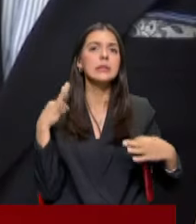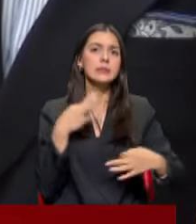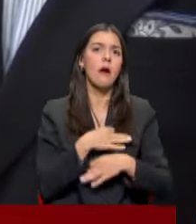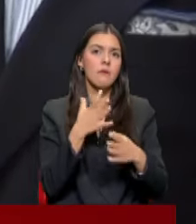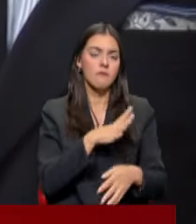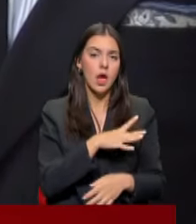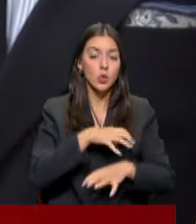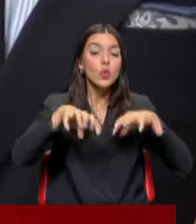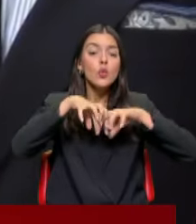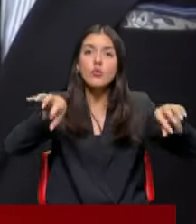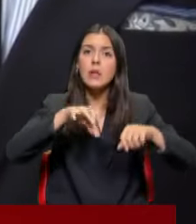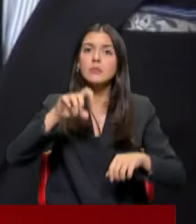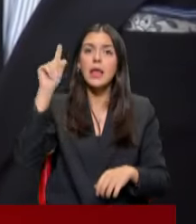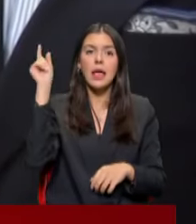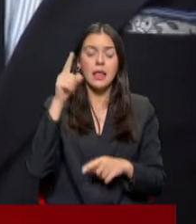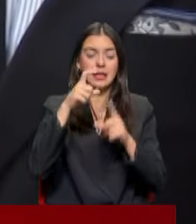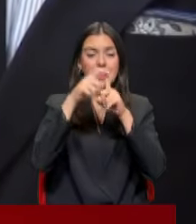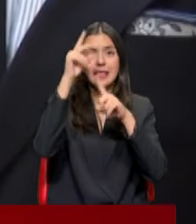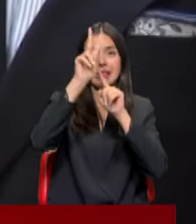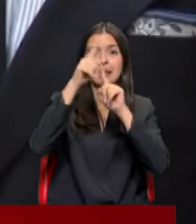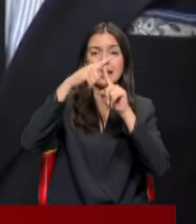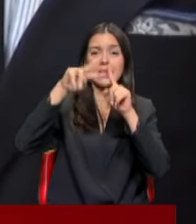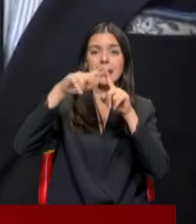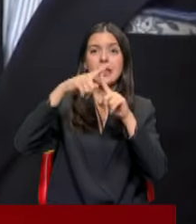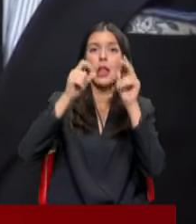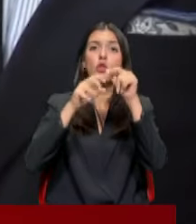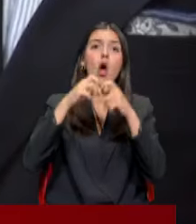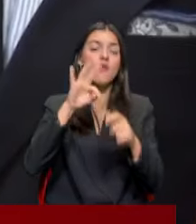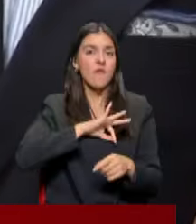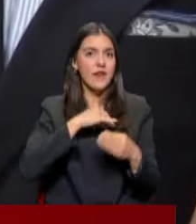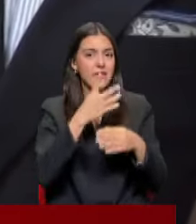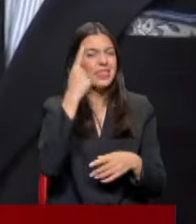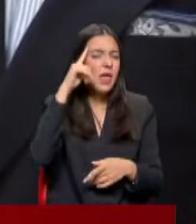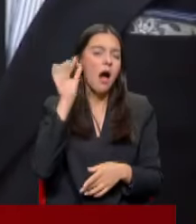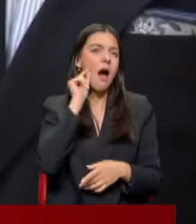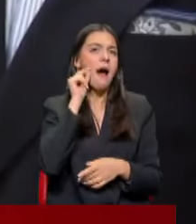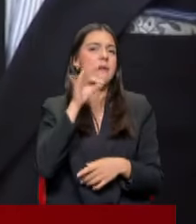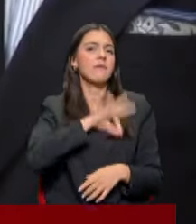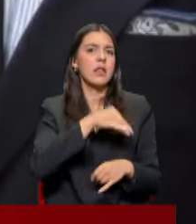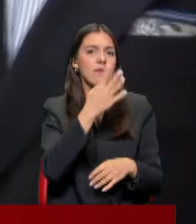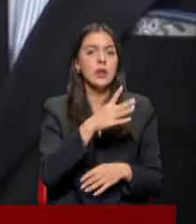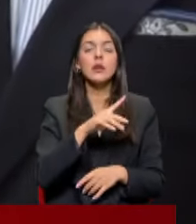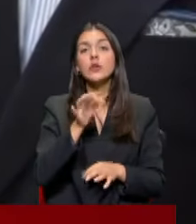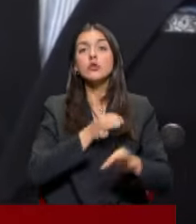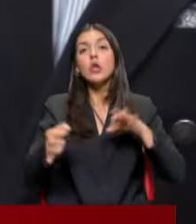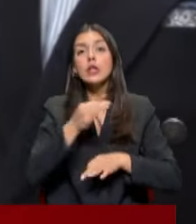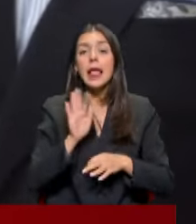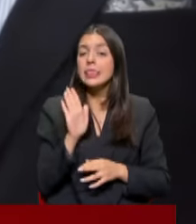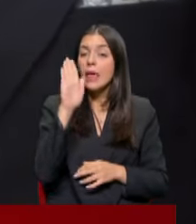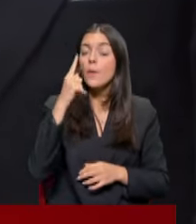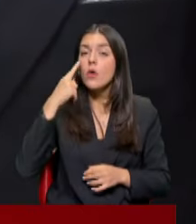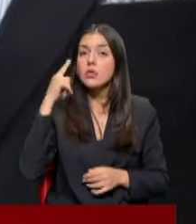Kutuplaşma diktatörlere yarar. Kutuplaşma tek adamlara yarar. Kutuplaşma sosyal demokratlara, halkın